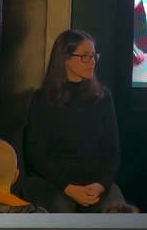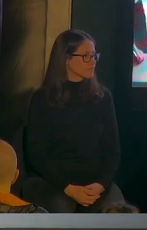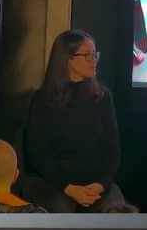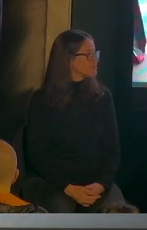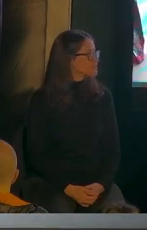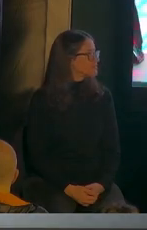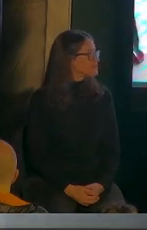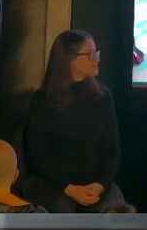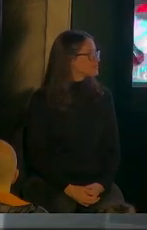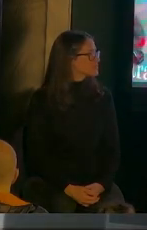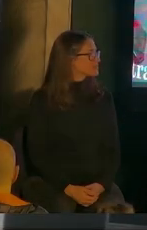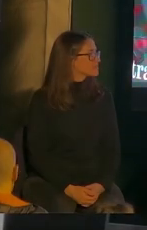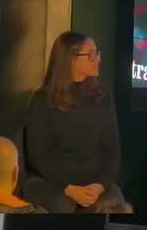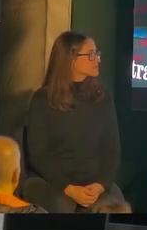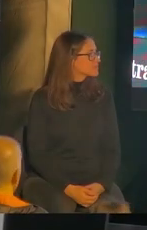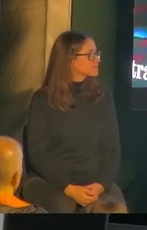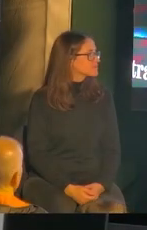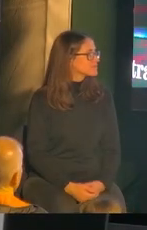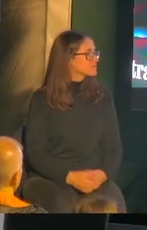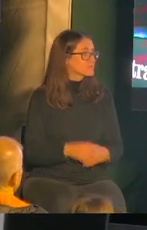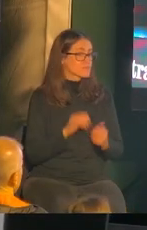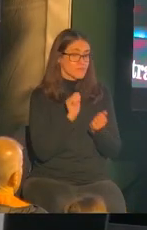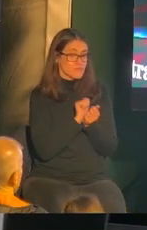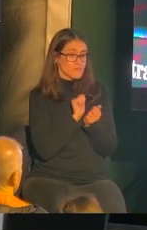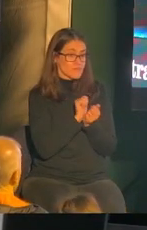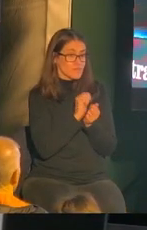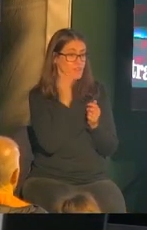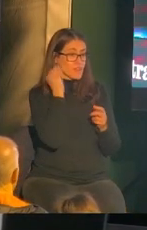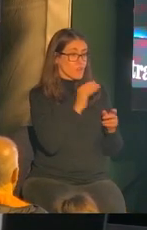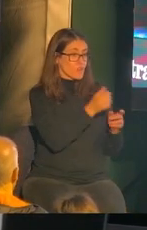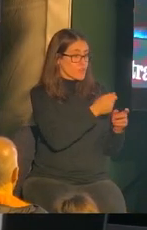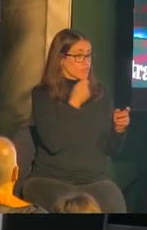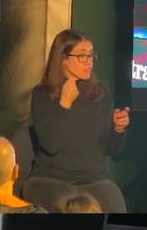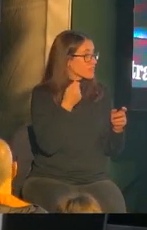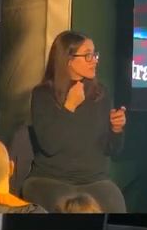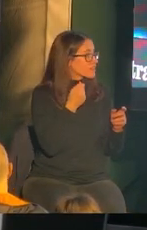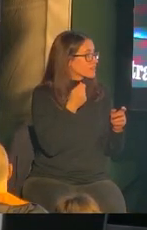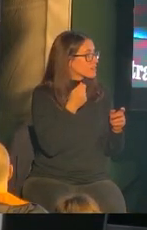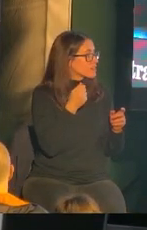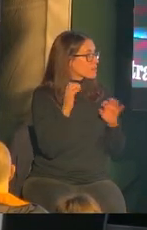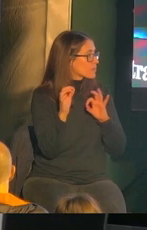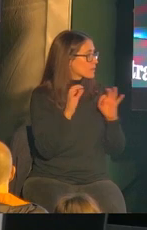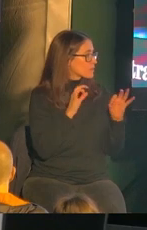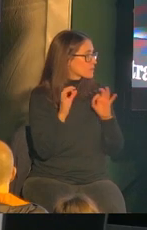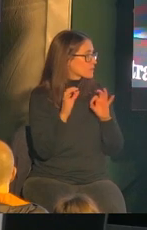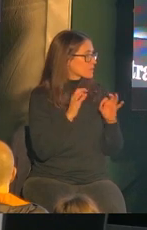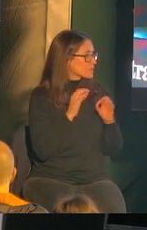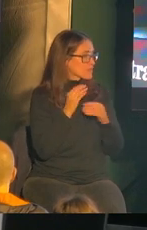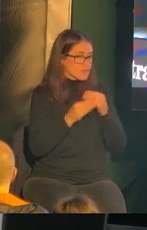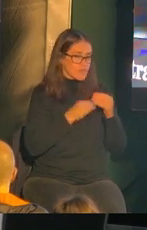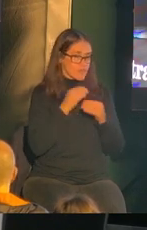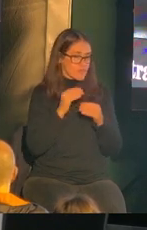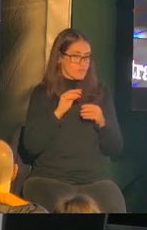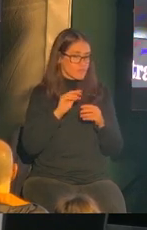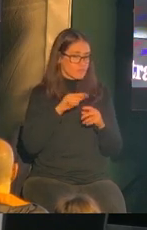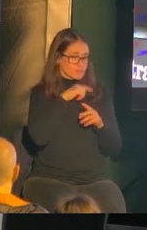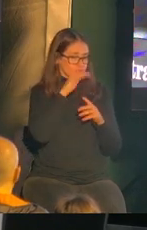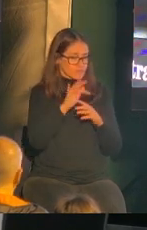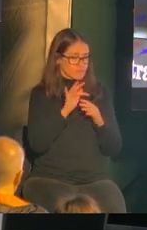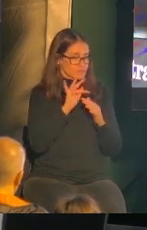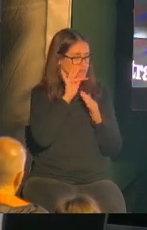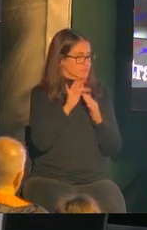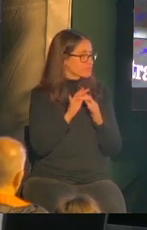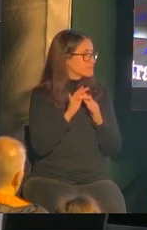Gràcies. Mentre es congela, el que farem és... El tenim preparat el bany? El que he fet és un bany, aquest